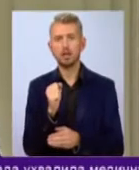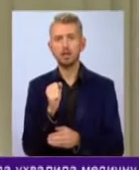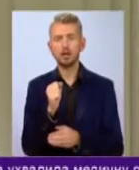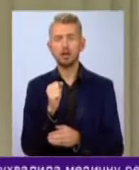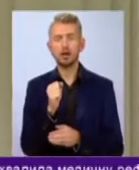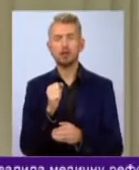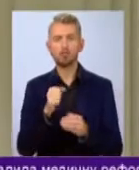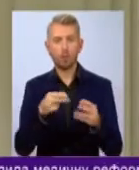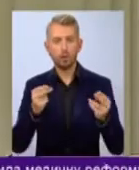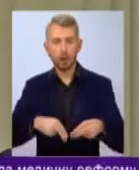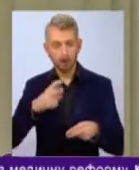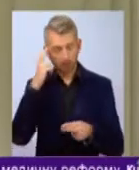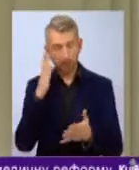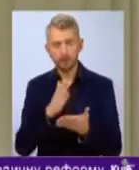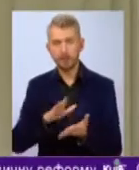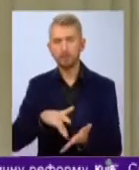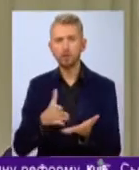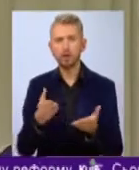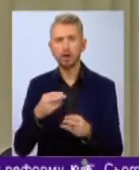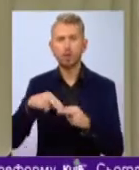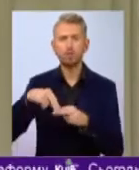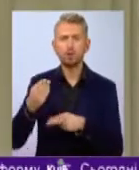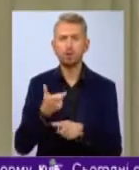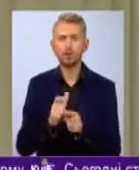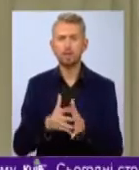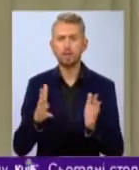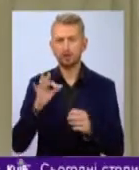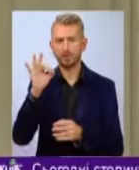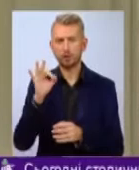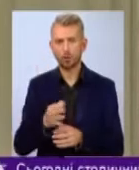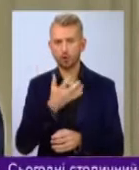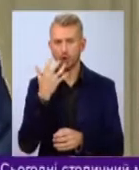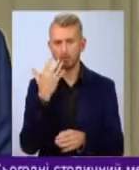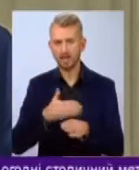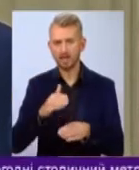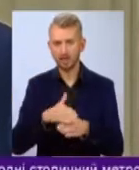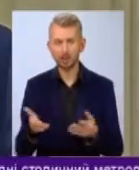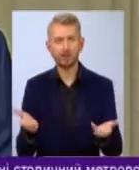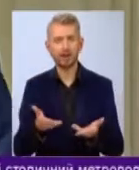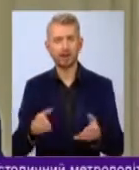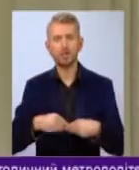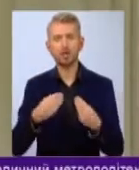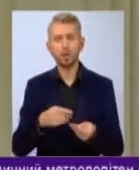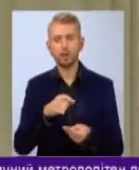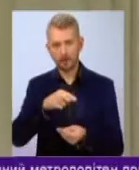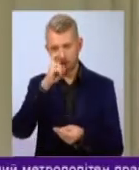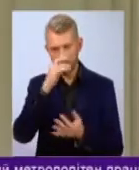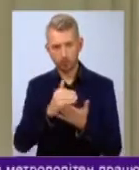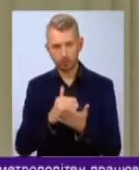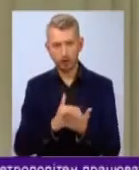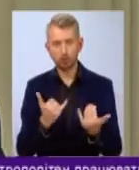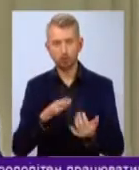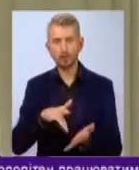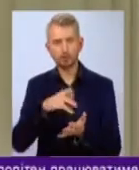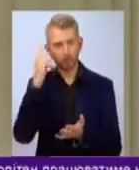містом, яке компенсує найбільший відсоток теплих кредитів, які видаються за державною програмою. Сьогодні місто